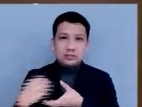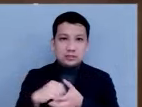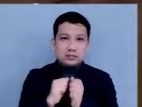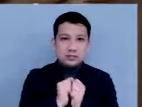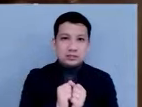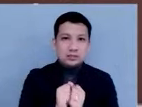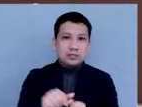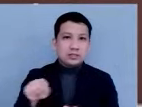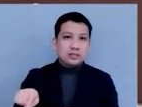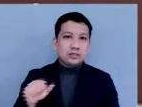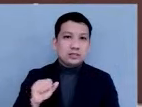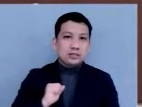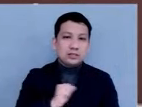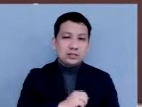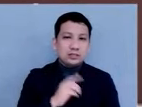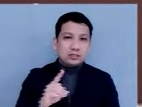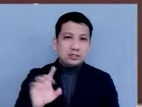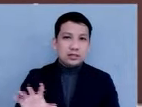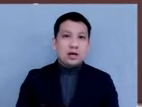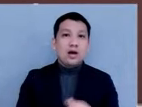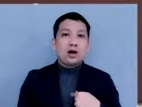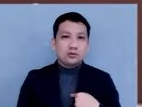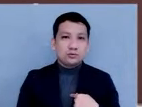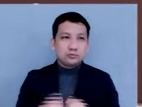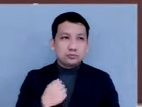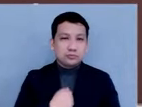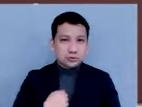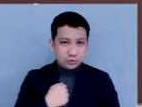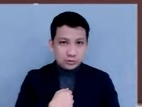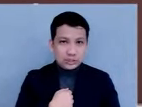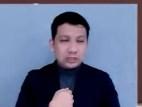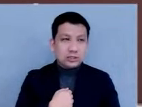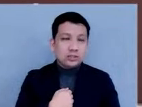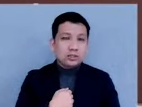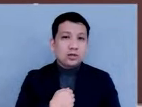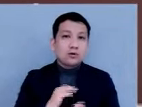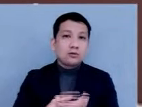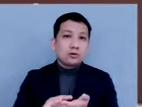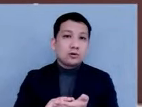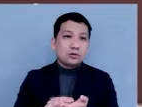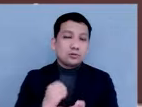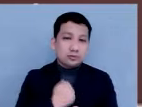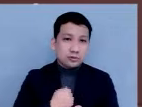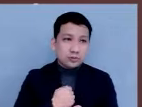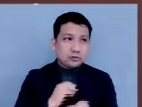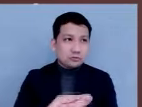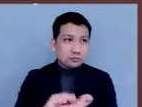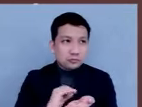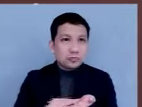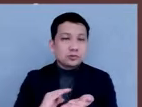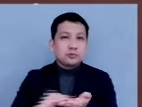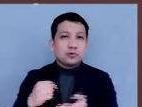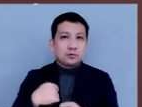senadora. Patawarin niyo po ako na nadala